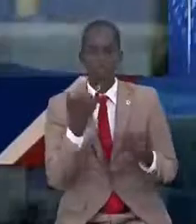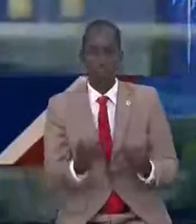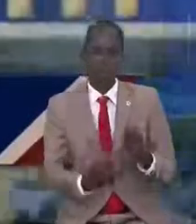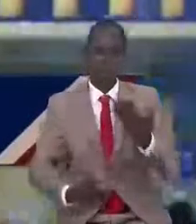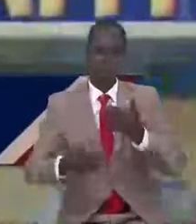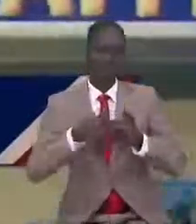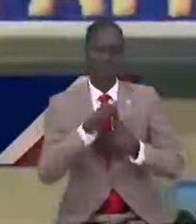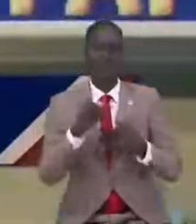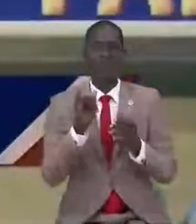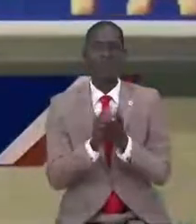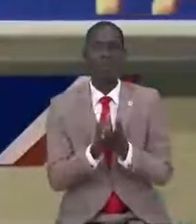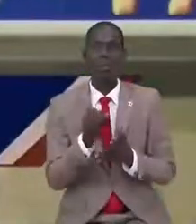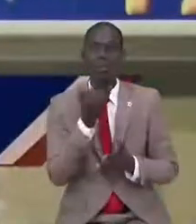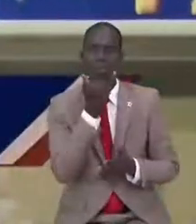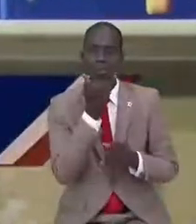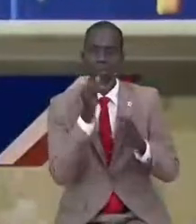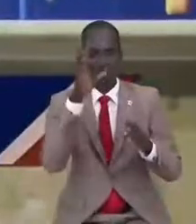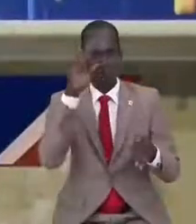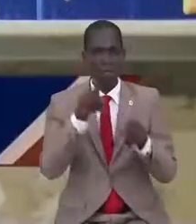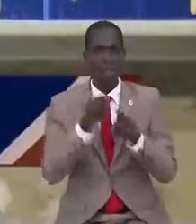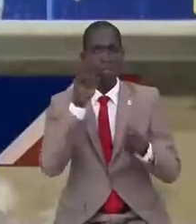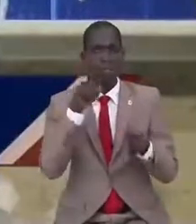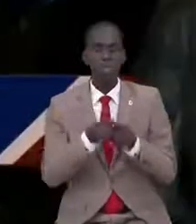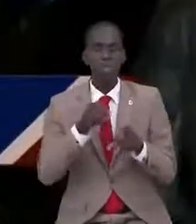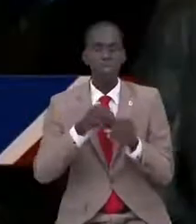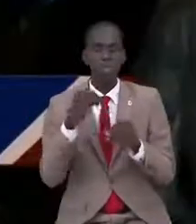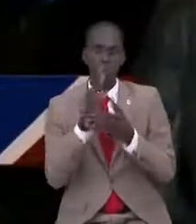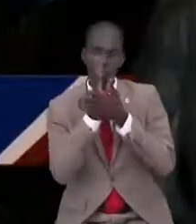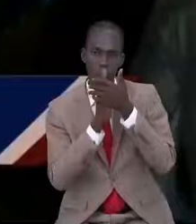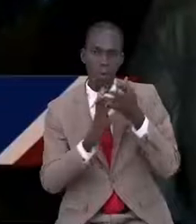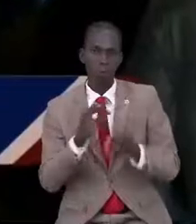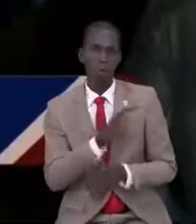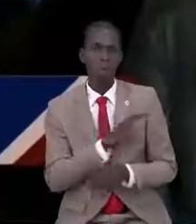les frères défaillants dans la douceur de Christ. 2.